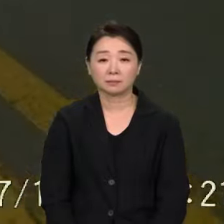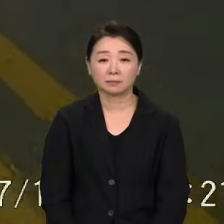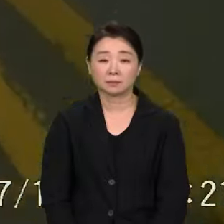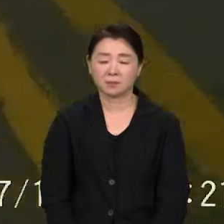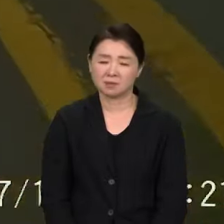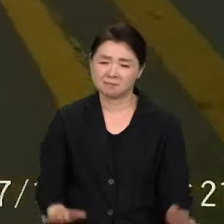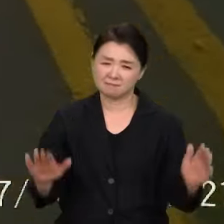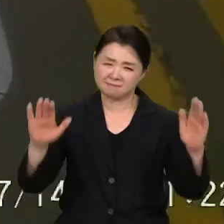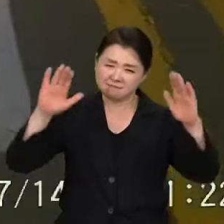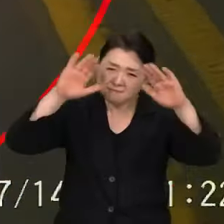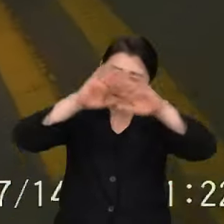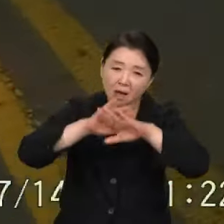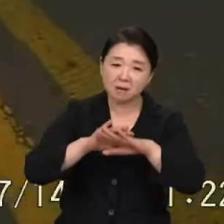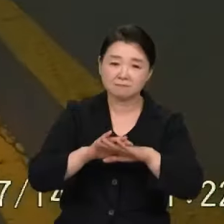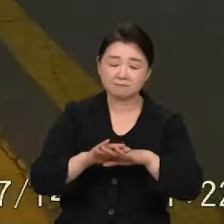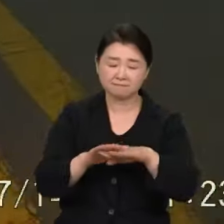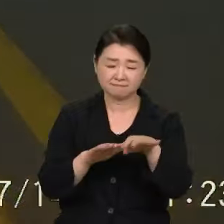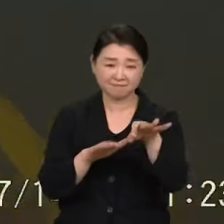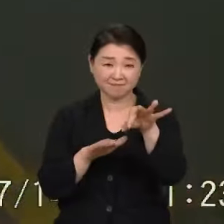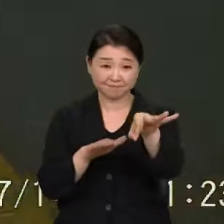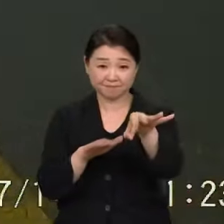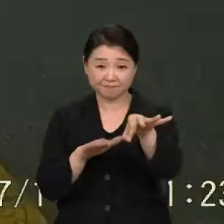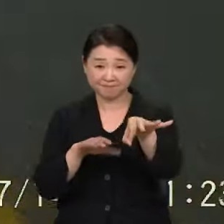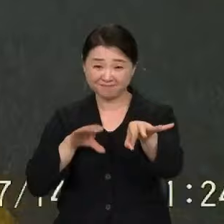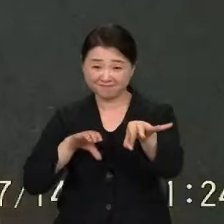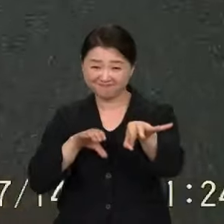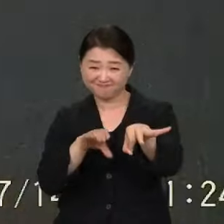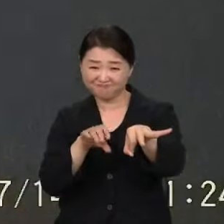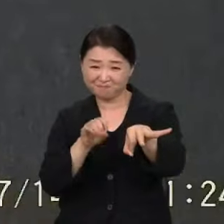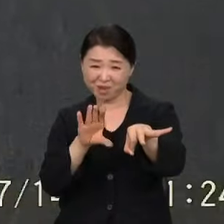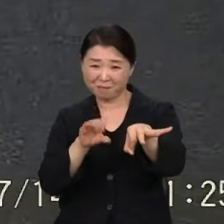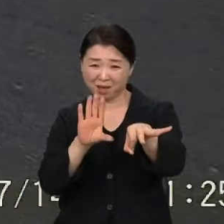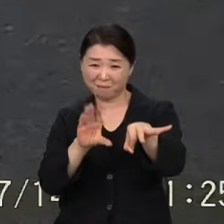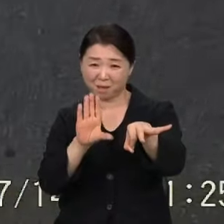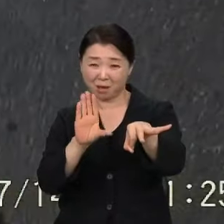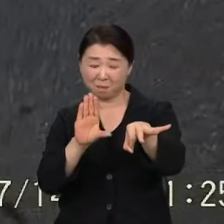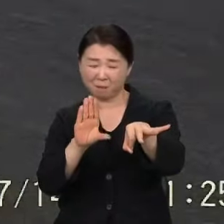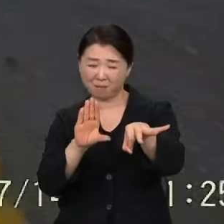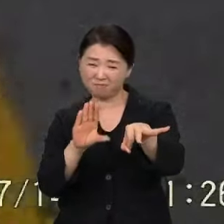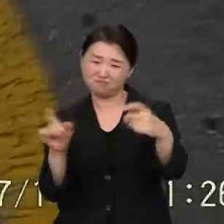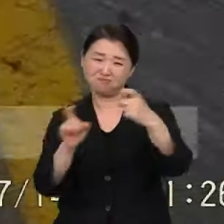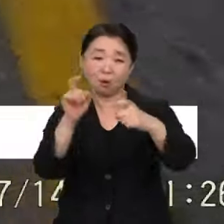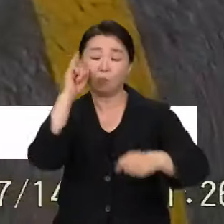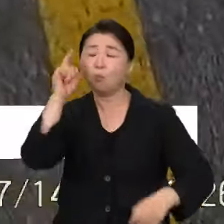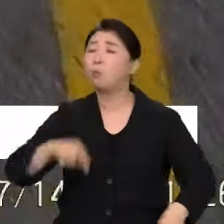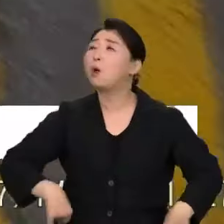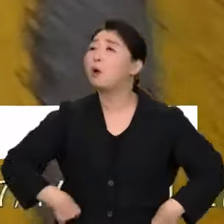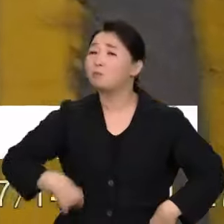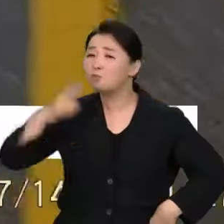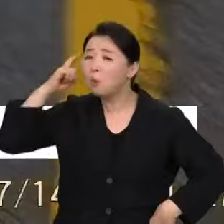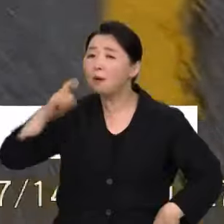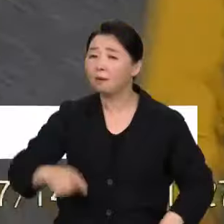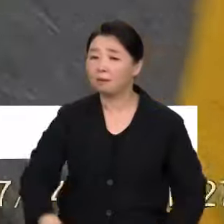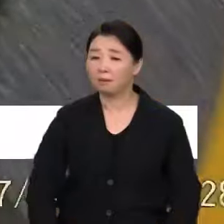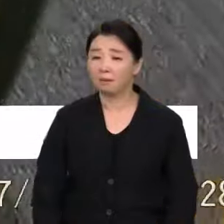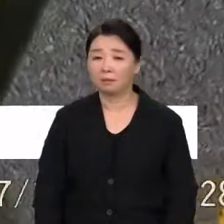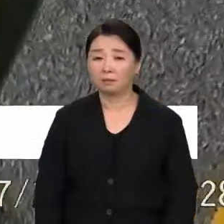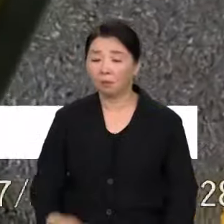깊은 밤, 오토바이 뒤 차량이 상향등을 켜면서 시비가 붙습니다. 왜 그러는데요?